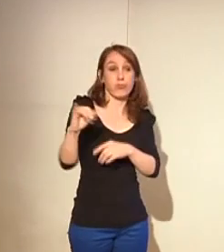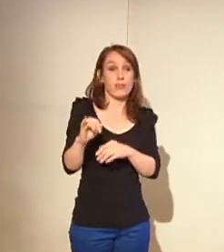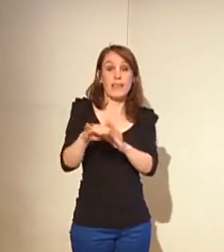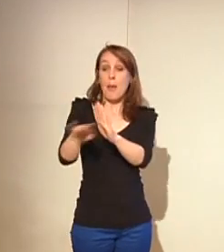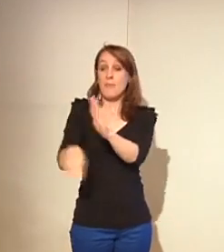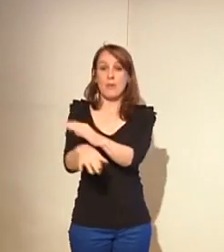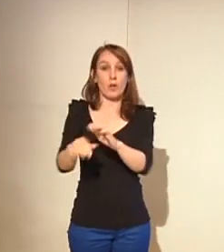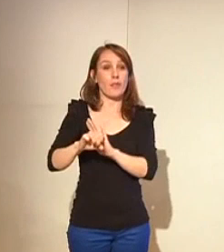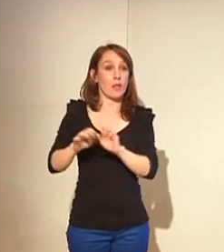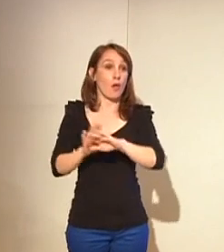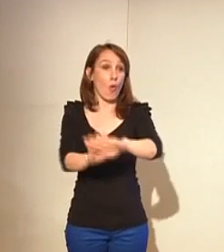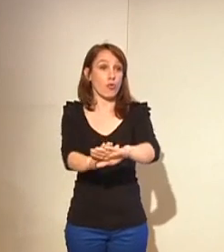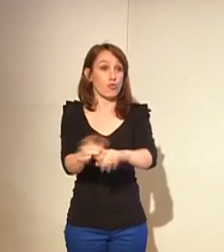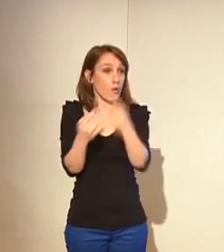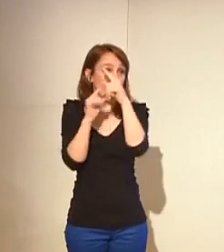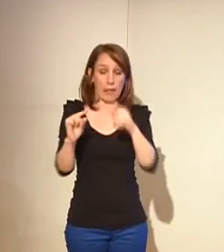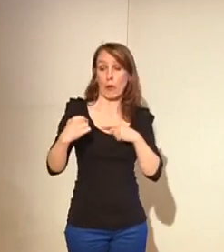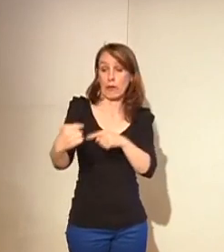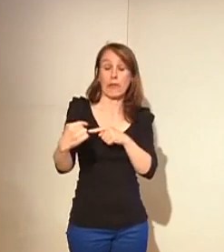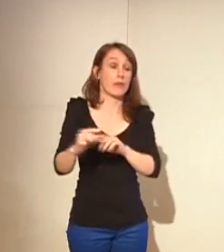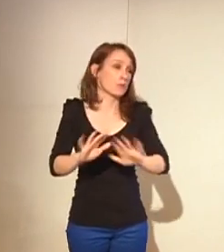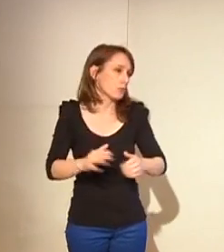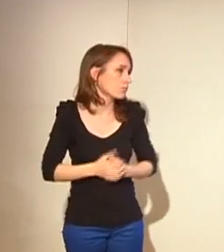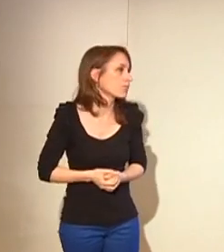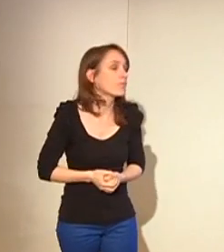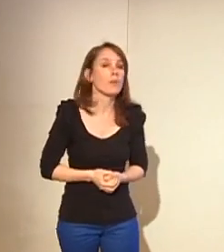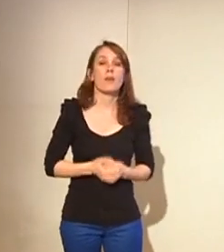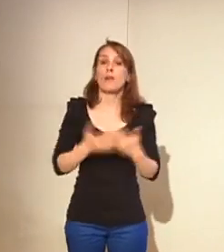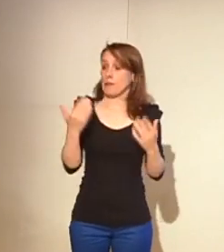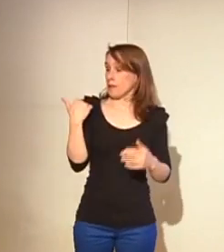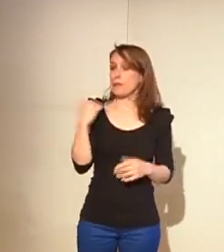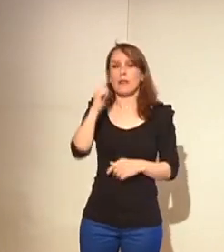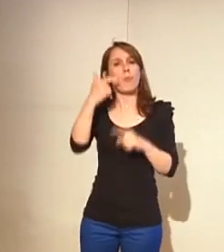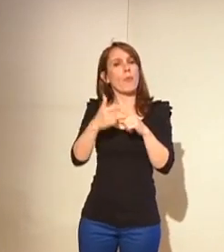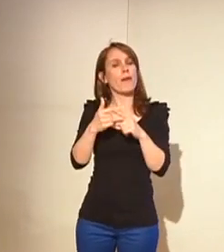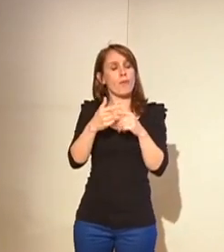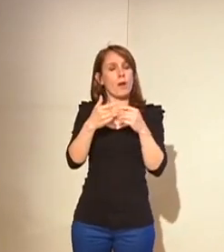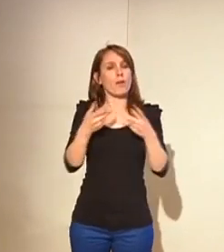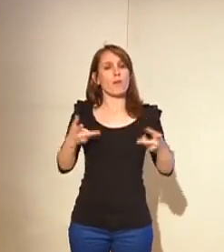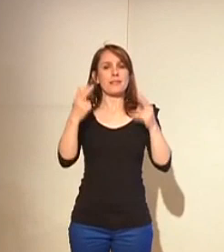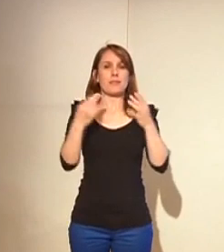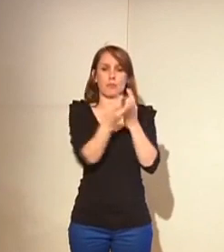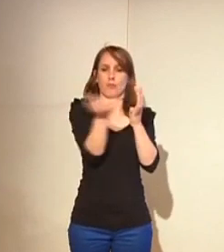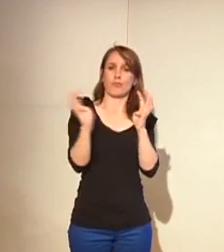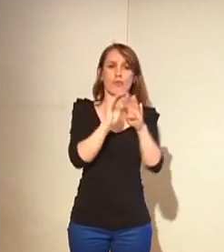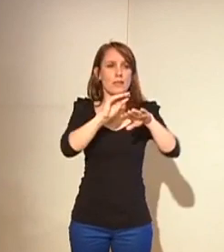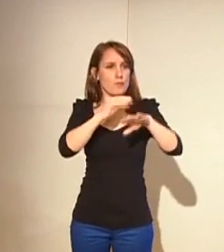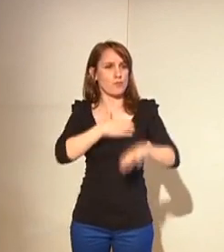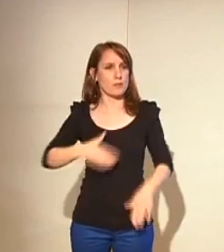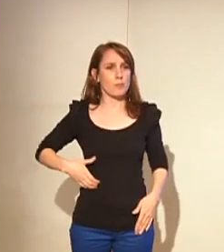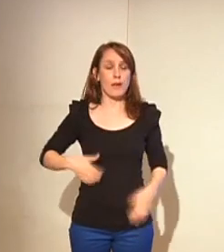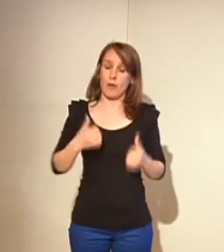j'observe néanmoins que nous avions indiqué lors de la première séance du conseil municipal qu'en diminuant le nombre